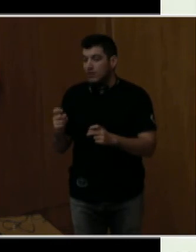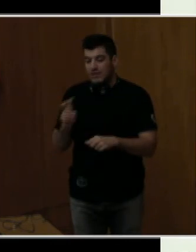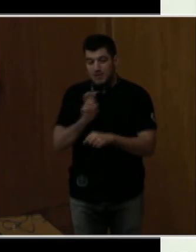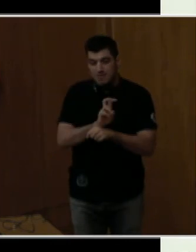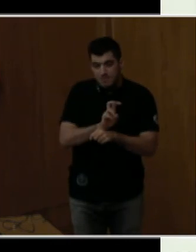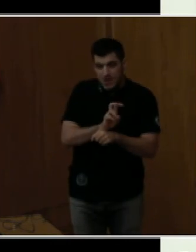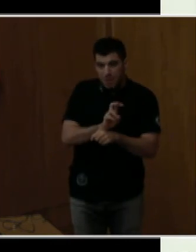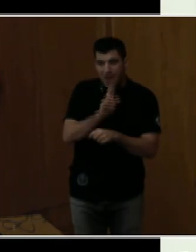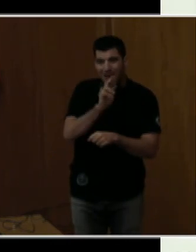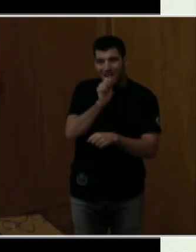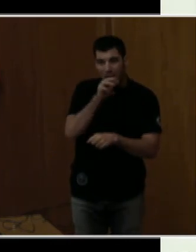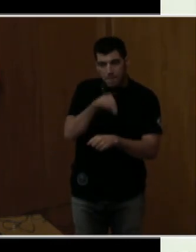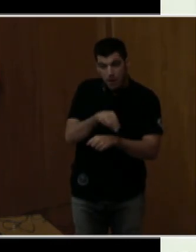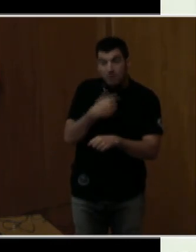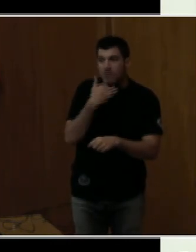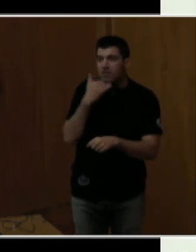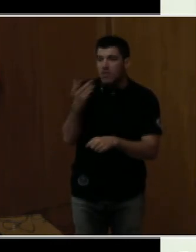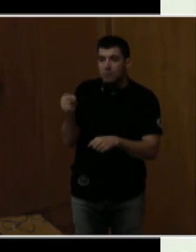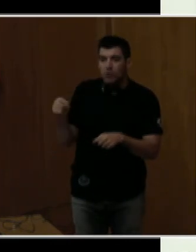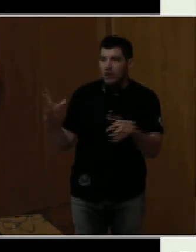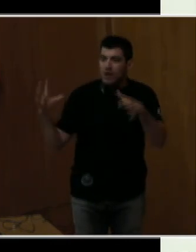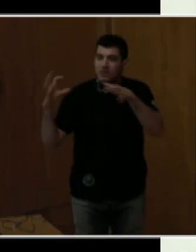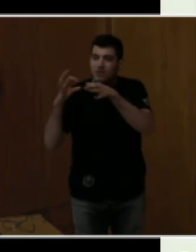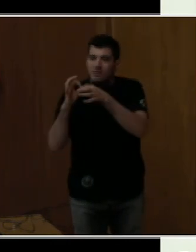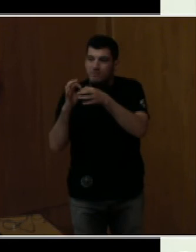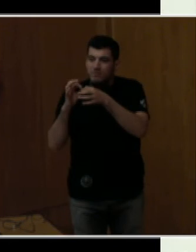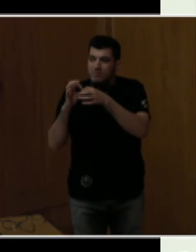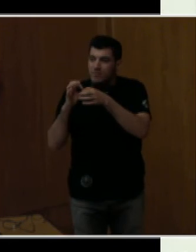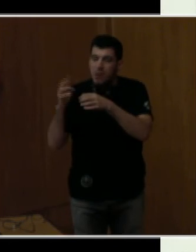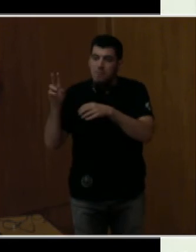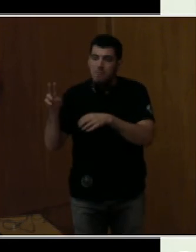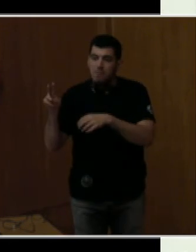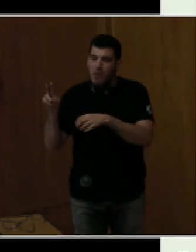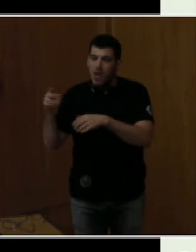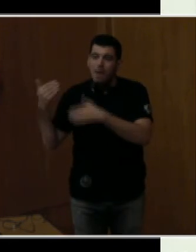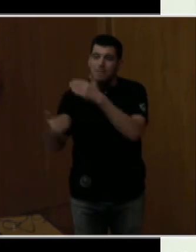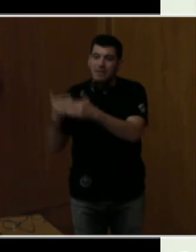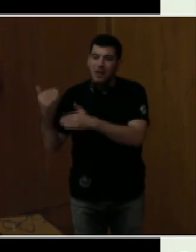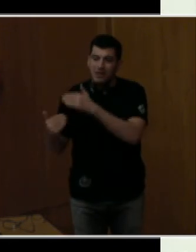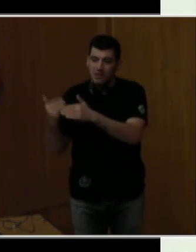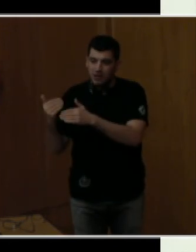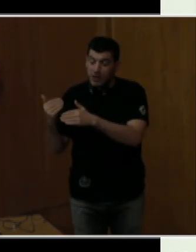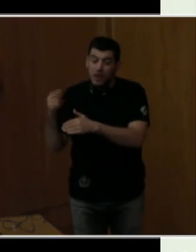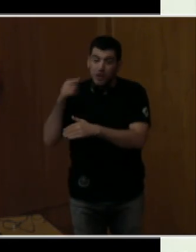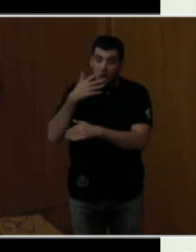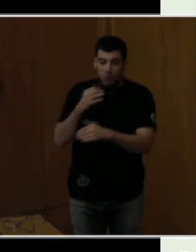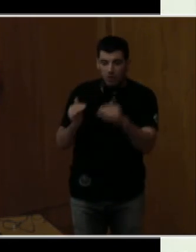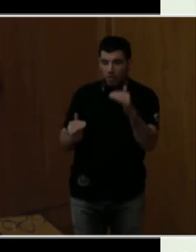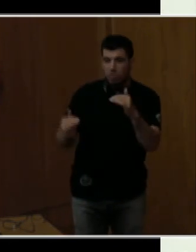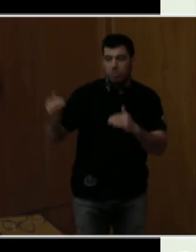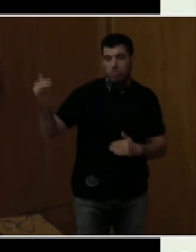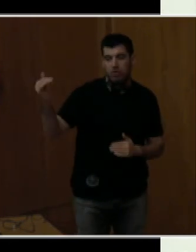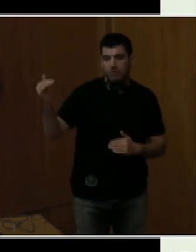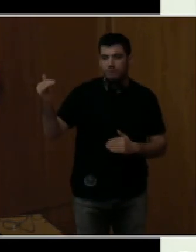να ανταποκριθεί στην αύξηση της ταχυτήτων των επεξεργαστών. Ως γνωστόν, η ταχύτητα του συνολικού συστήματος θα καθοριστεί